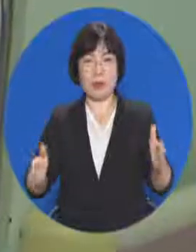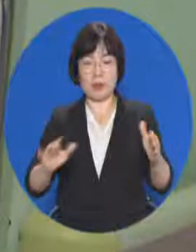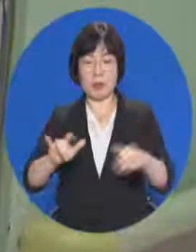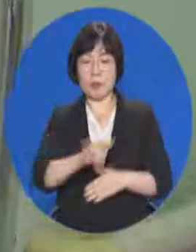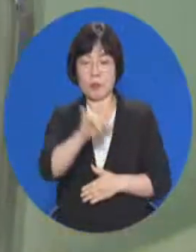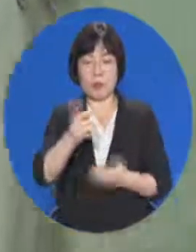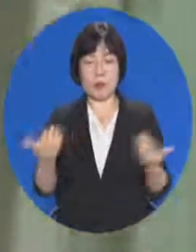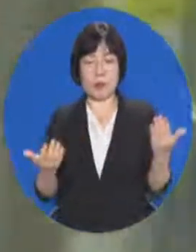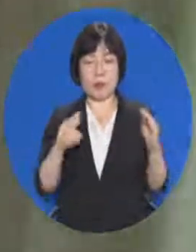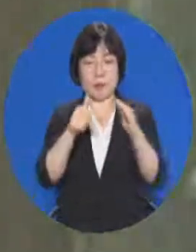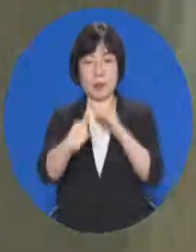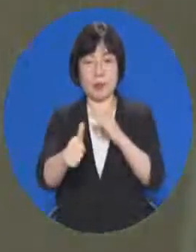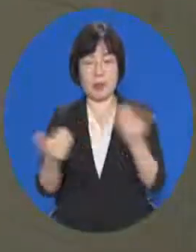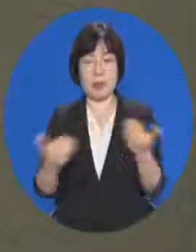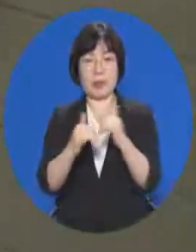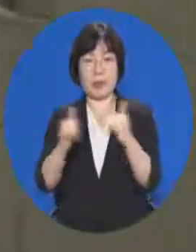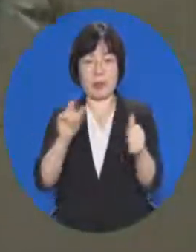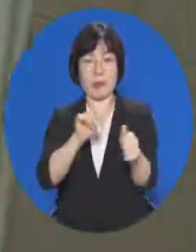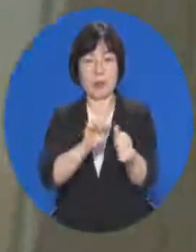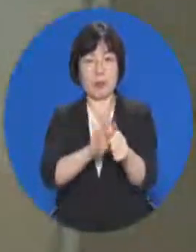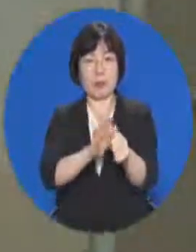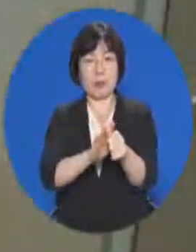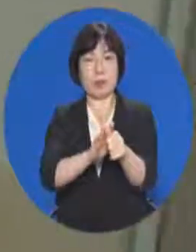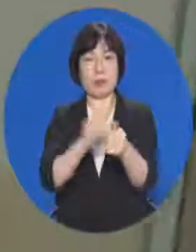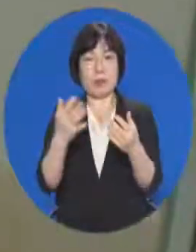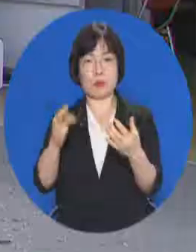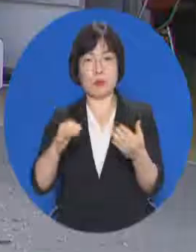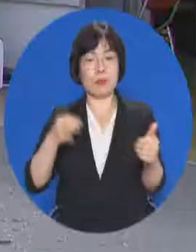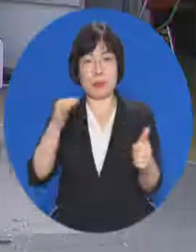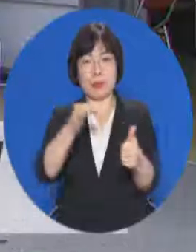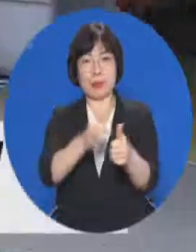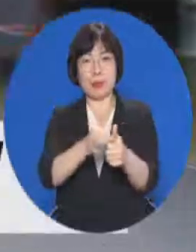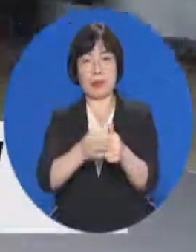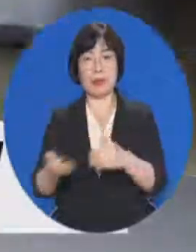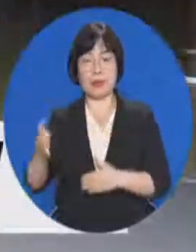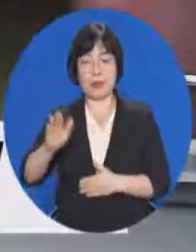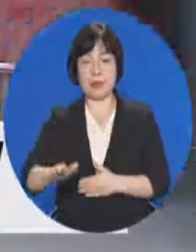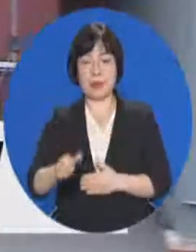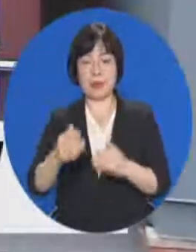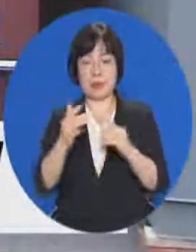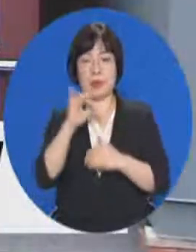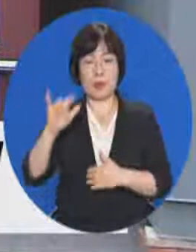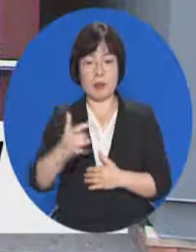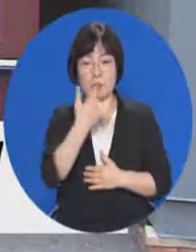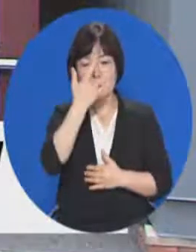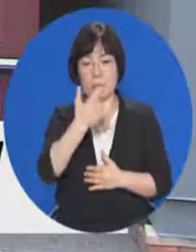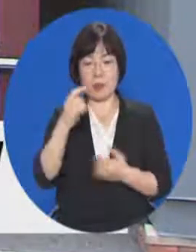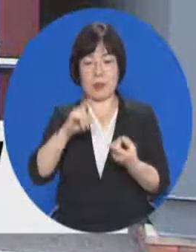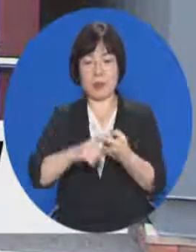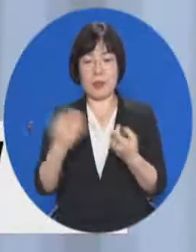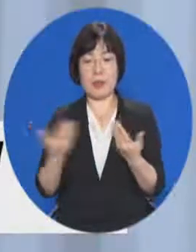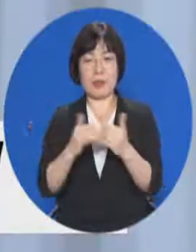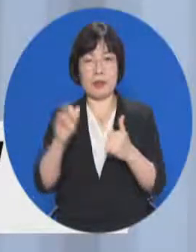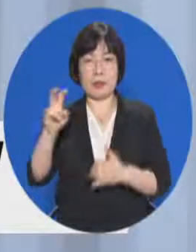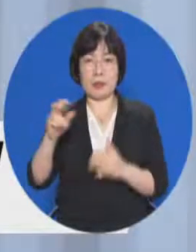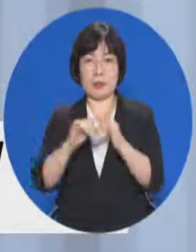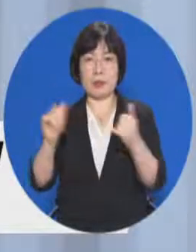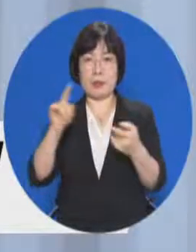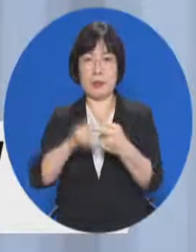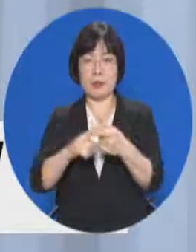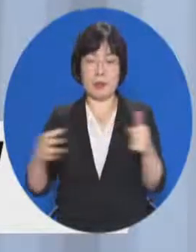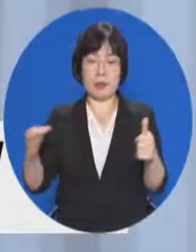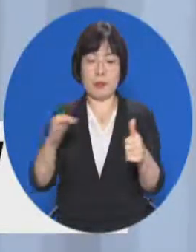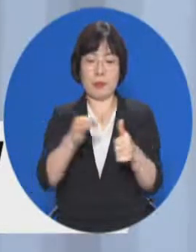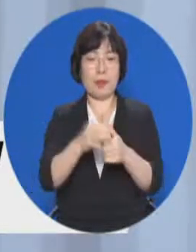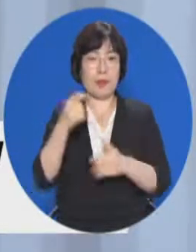코로나 현장에 투입된 의료진에 대한 격려금 성격입니다. 하지만 선별진료소에 투입된 의료진 20여 명은 정부 지원금을